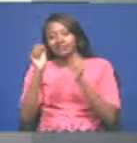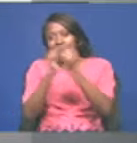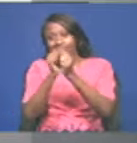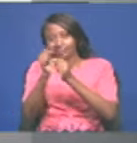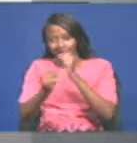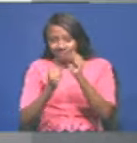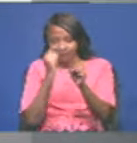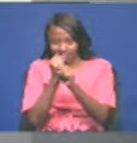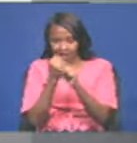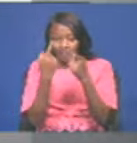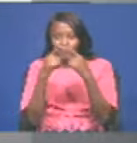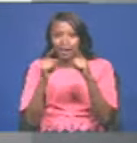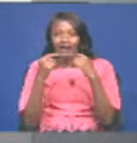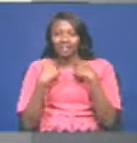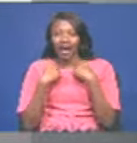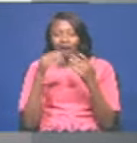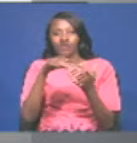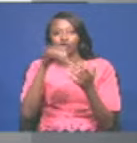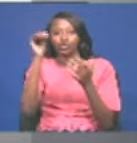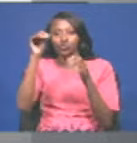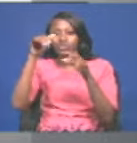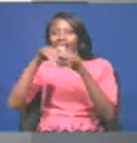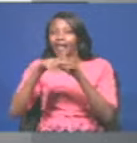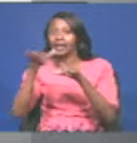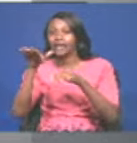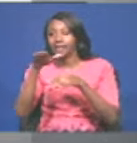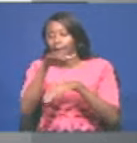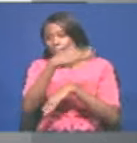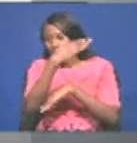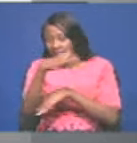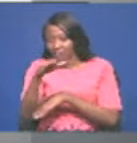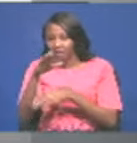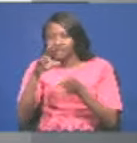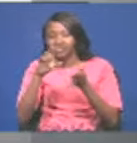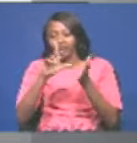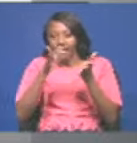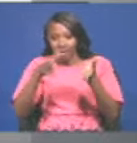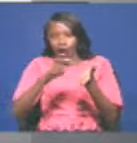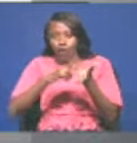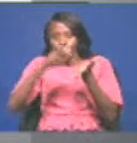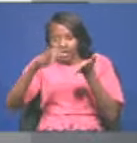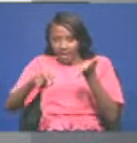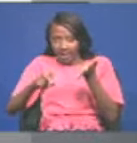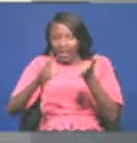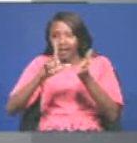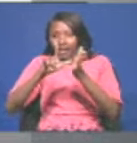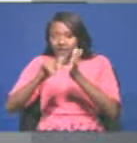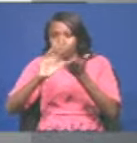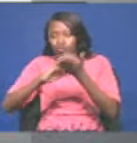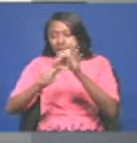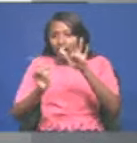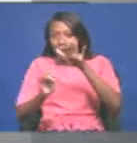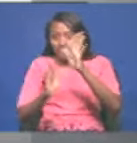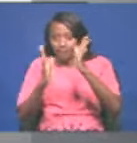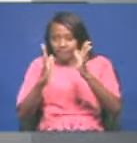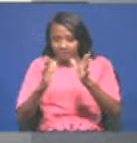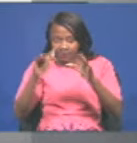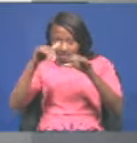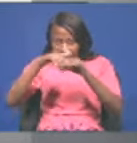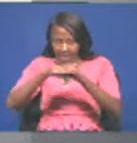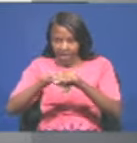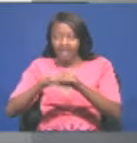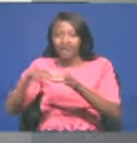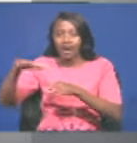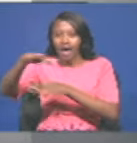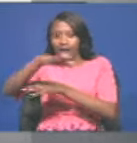ameteuliwa bungeni, hivyo basi ataweza kujiuzulu na sasa kuweza kutumikia taifa hili kama waziri katika wizara ya mazingira, ambaye